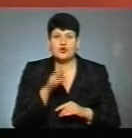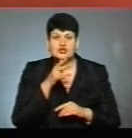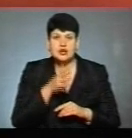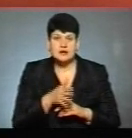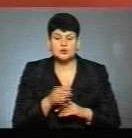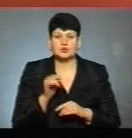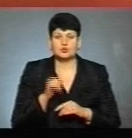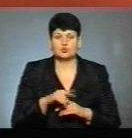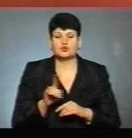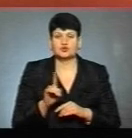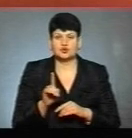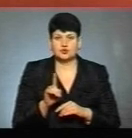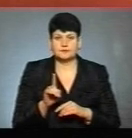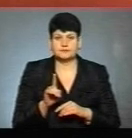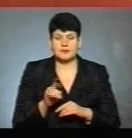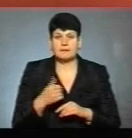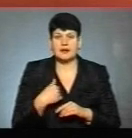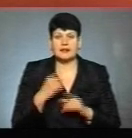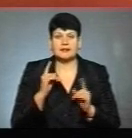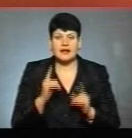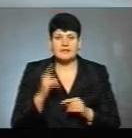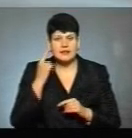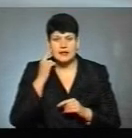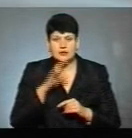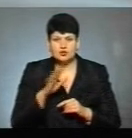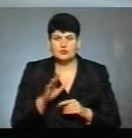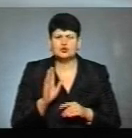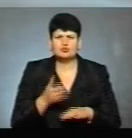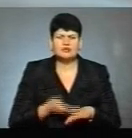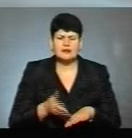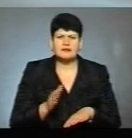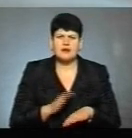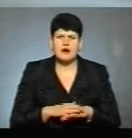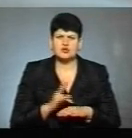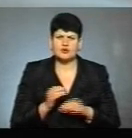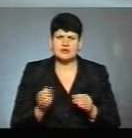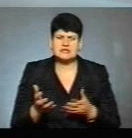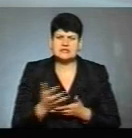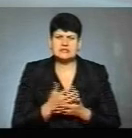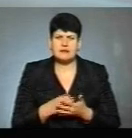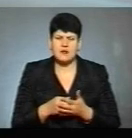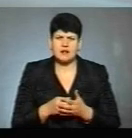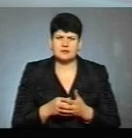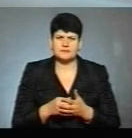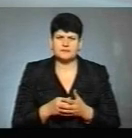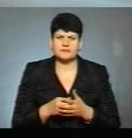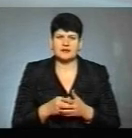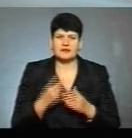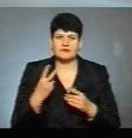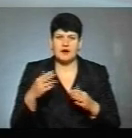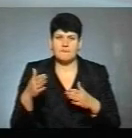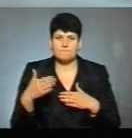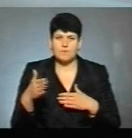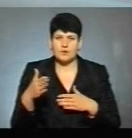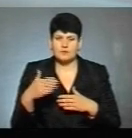що ми навіть не думали, що так буде тяжко зібрати два полотнища,